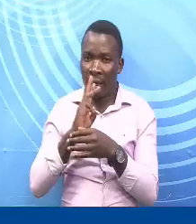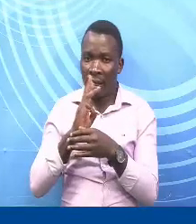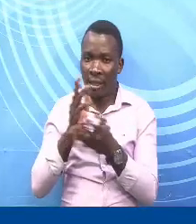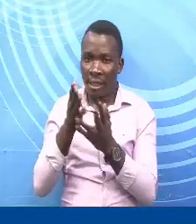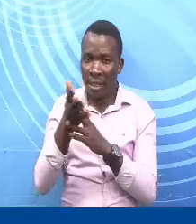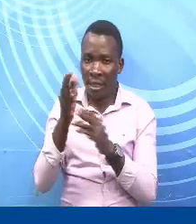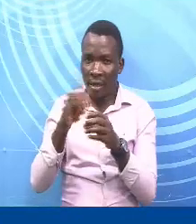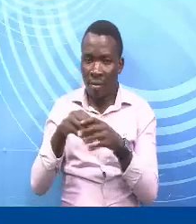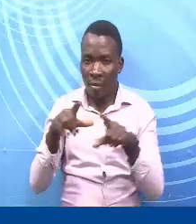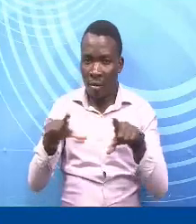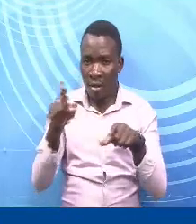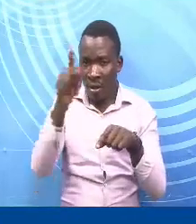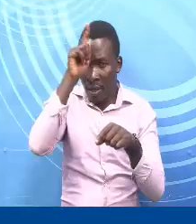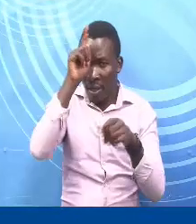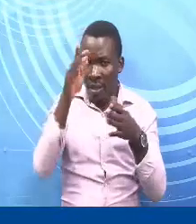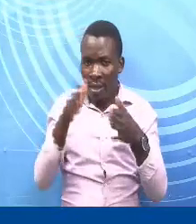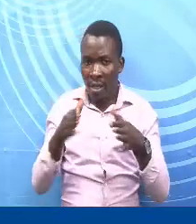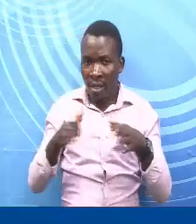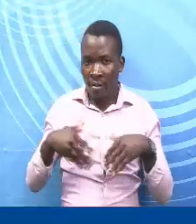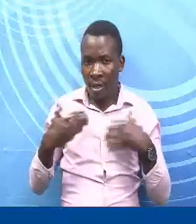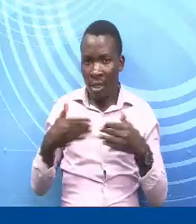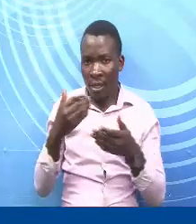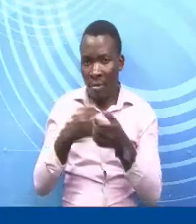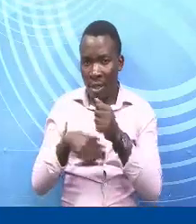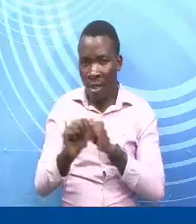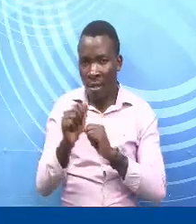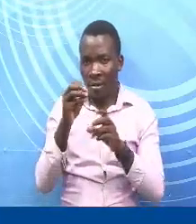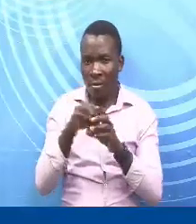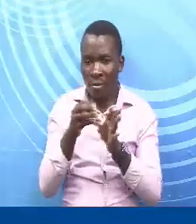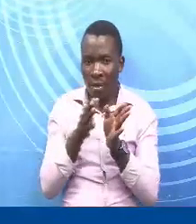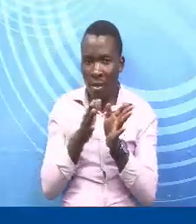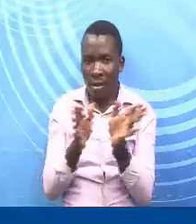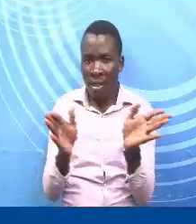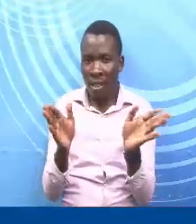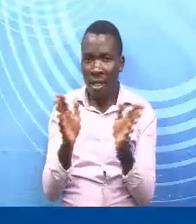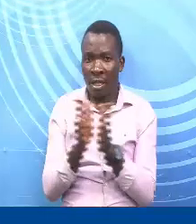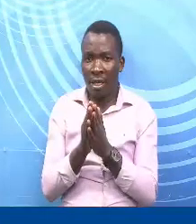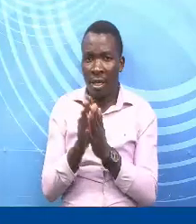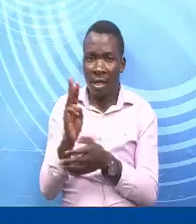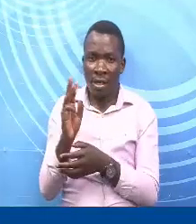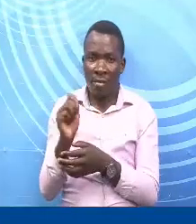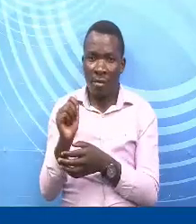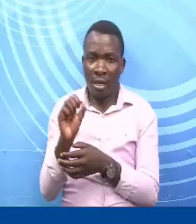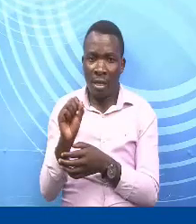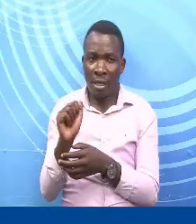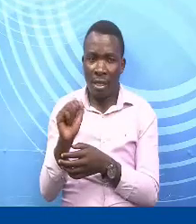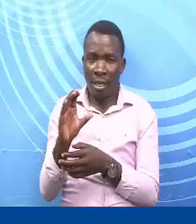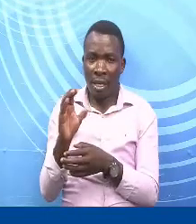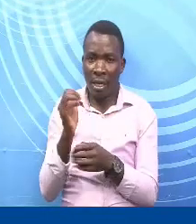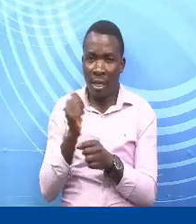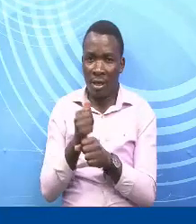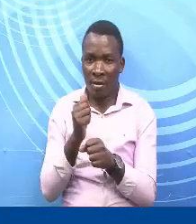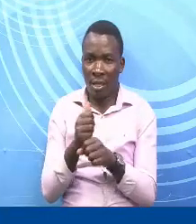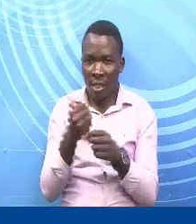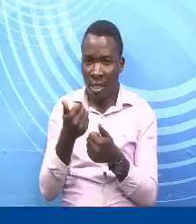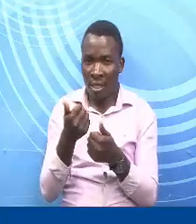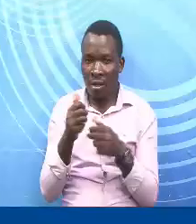kandi bishimiye igikorwa muri rusange na wasake n'ibikora neza ku buryo nta muntu n'umwe